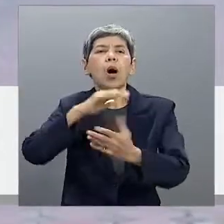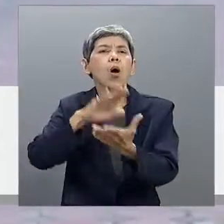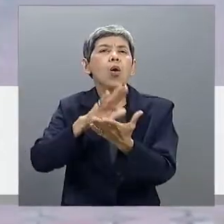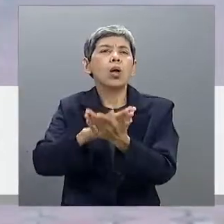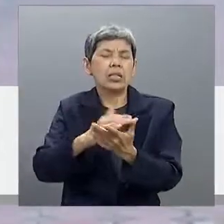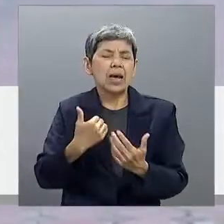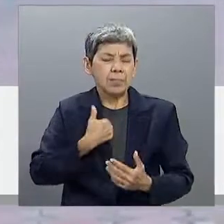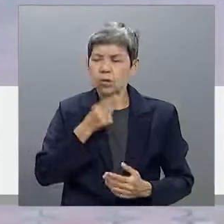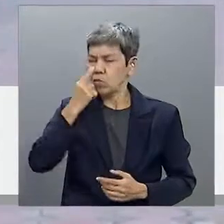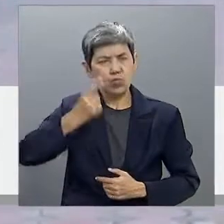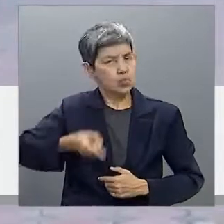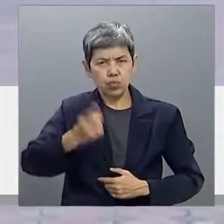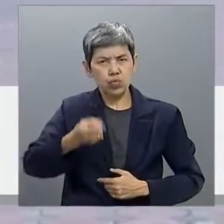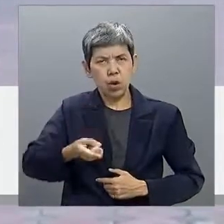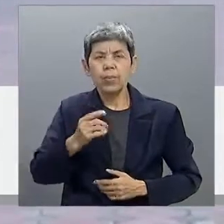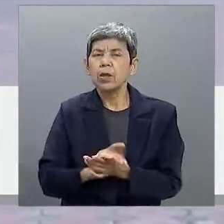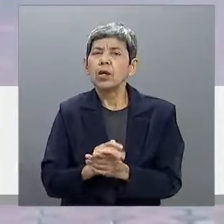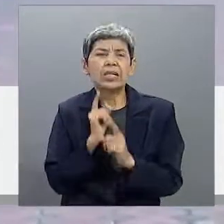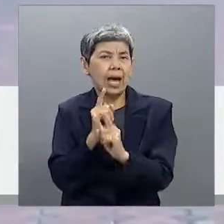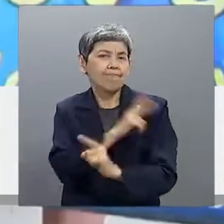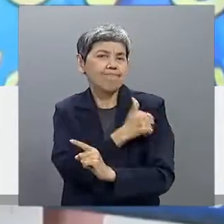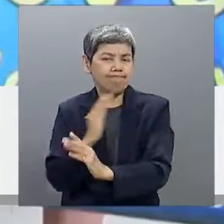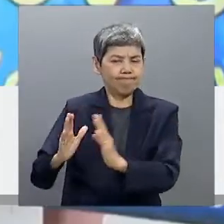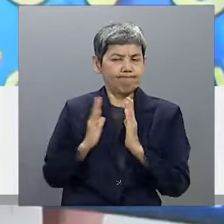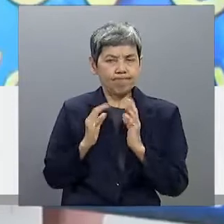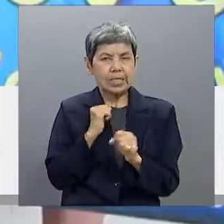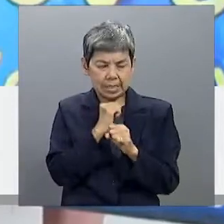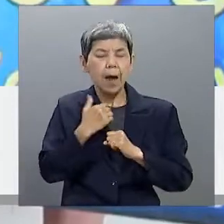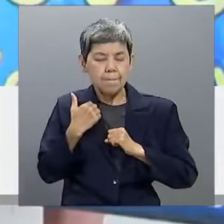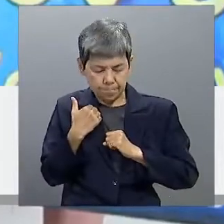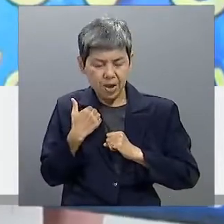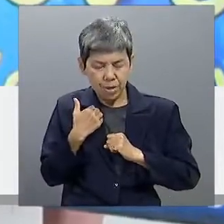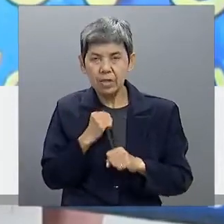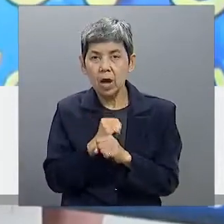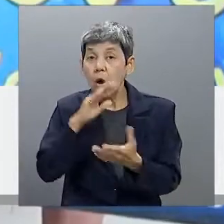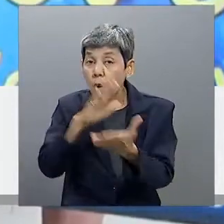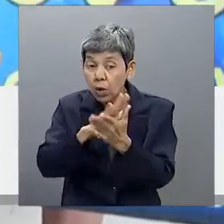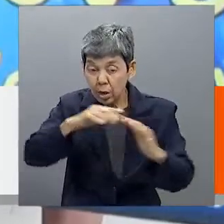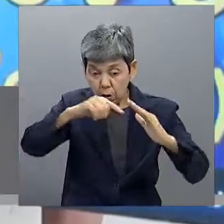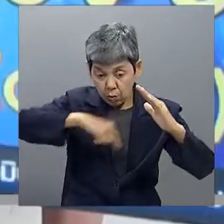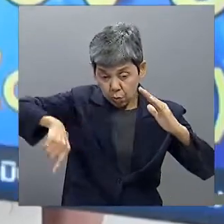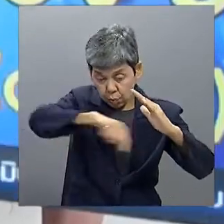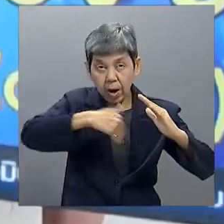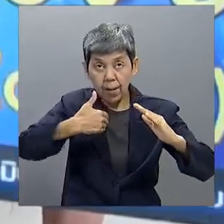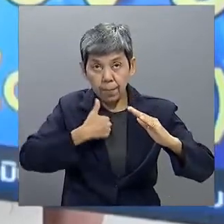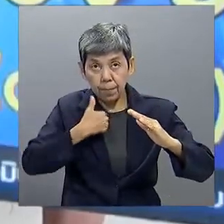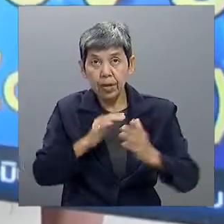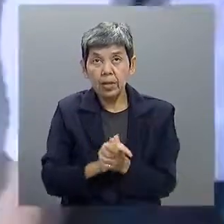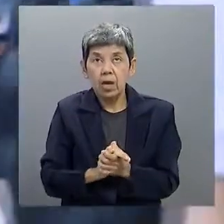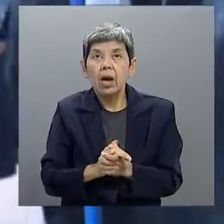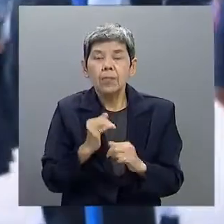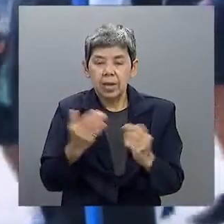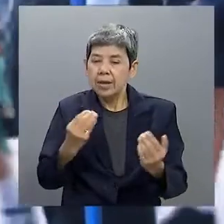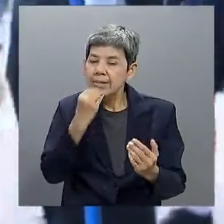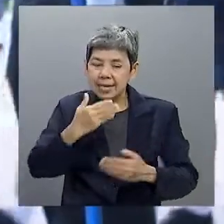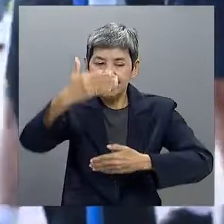คงใช้มาตรการของสาธารณสุขที่เคยใช้กันก่อนหน้านี้ภายในโรงเรียนยังมีการชายชักด้านเร็วมาหารมีเจลแอลกอฮอล์